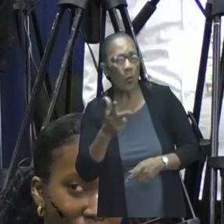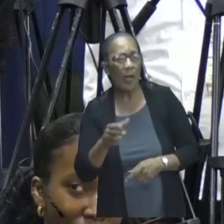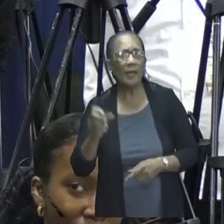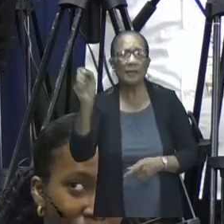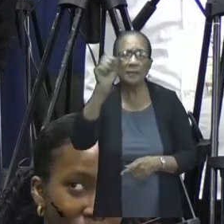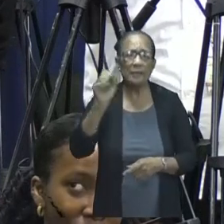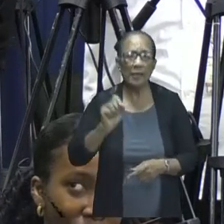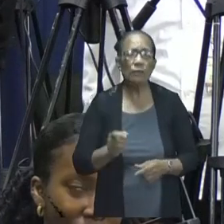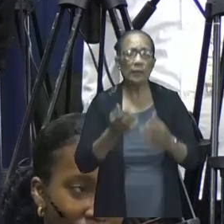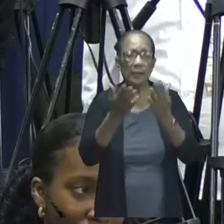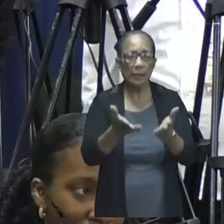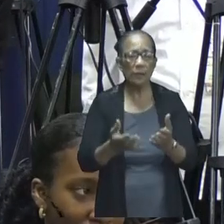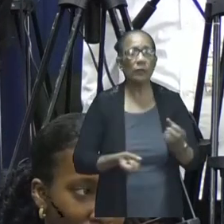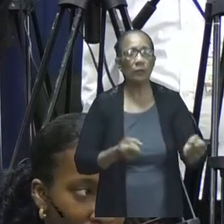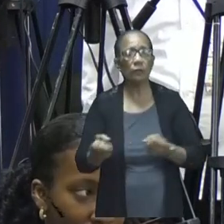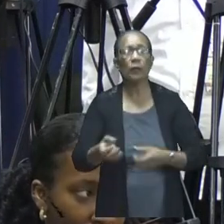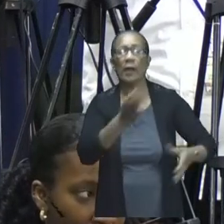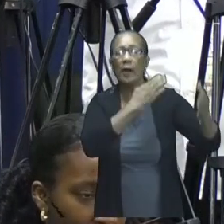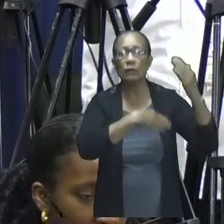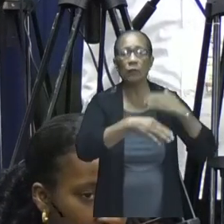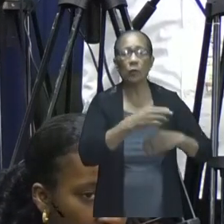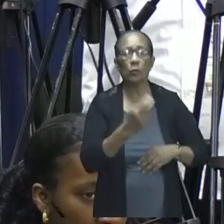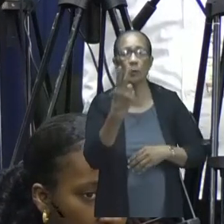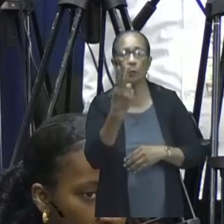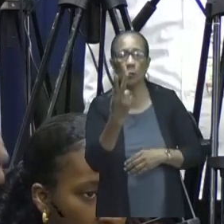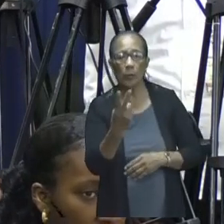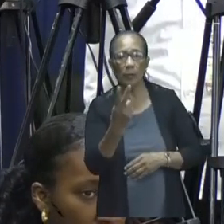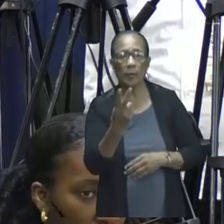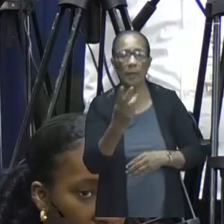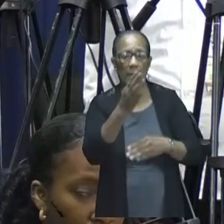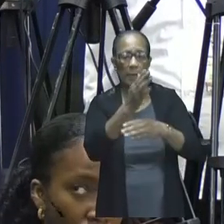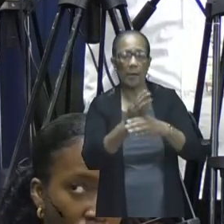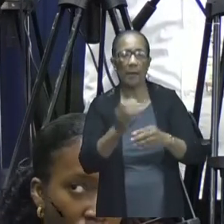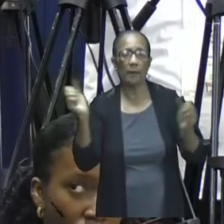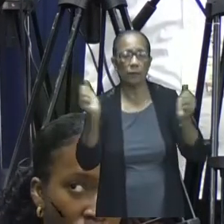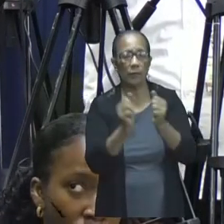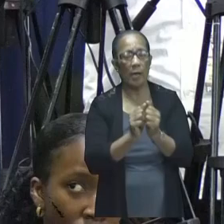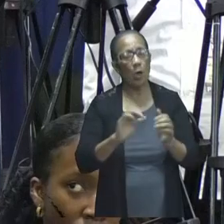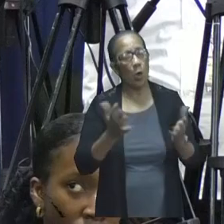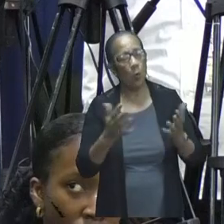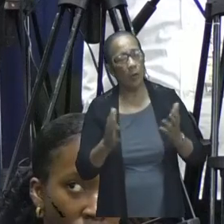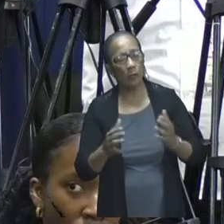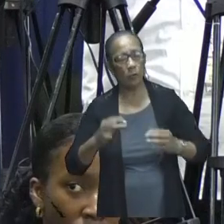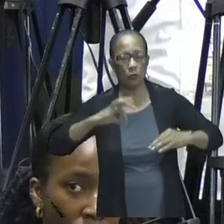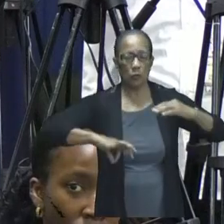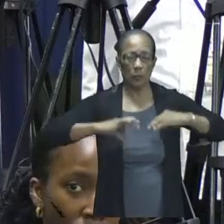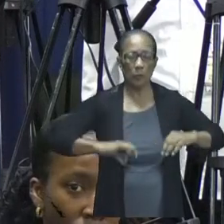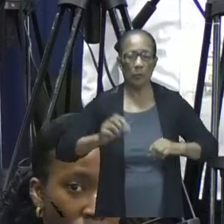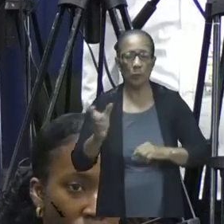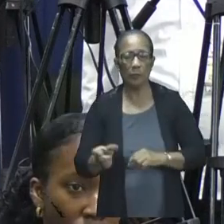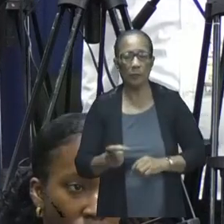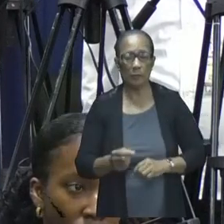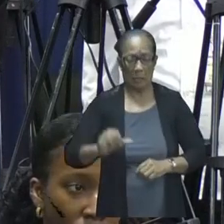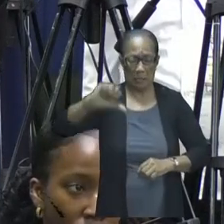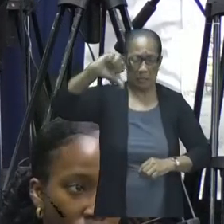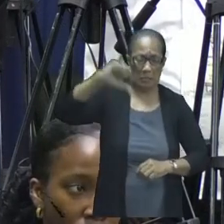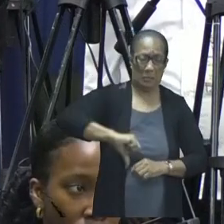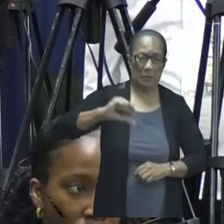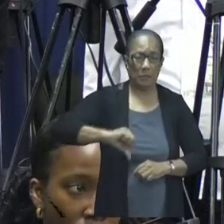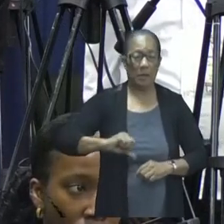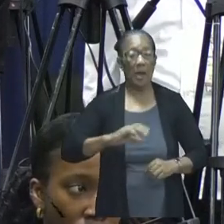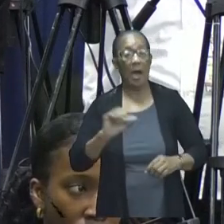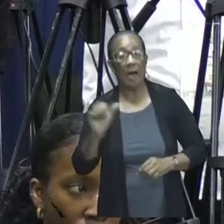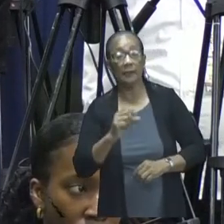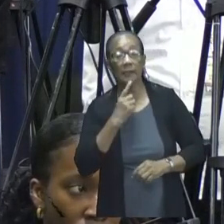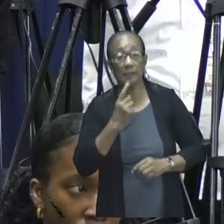regering voor de afgelopen twee en half jaar want sommige politici zeggen type onvoldoende geeft u zichzelf een iraanse regering